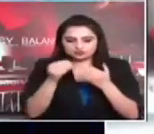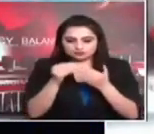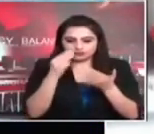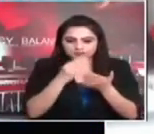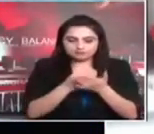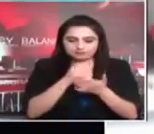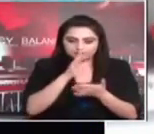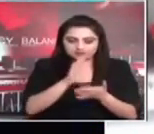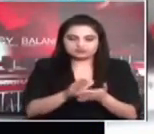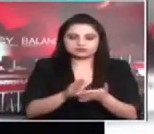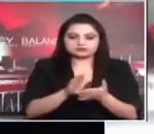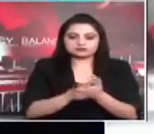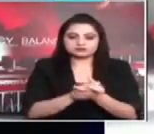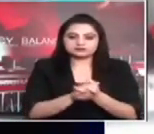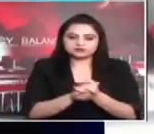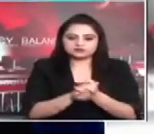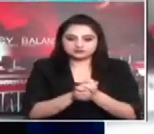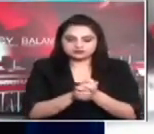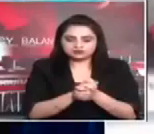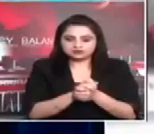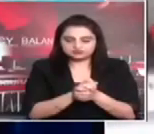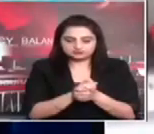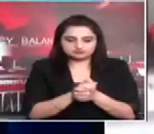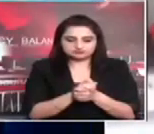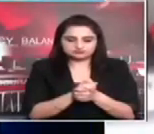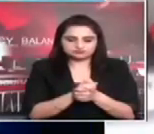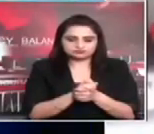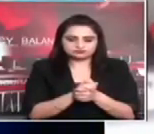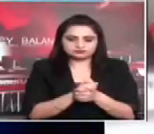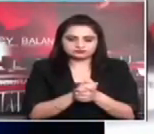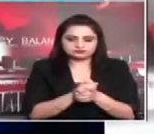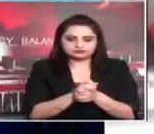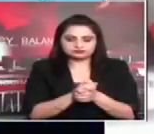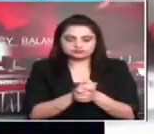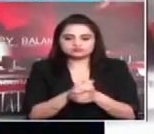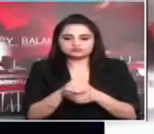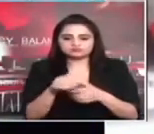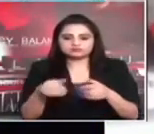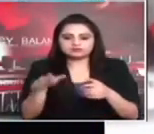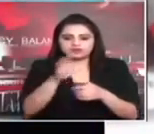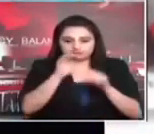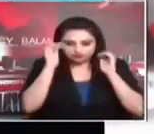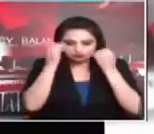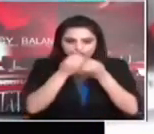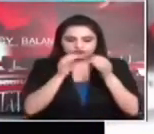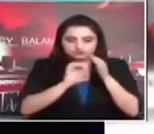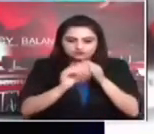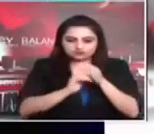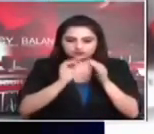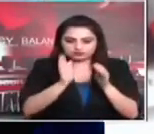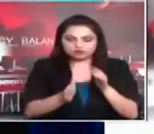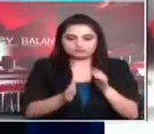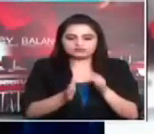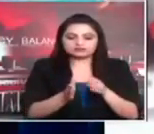मूल्य आयकर समेत गरेर तपाईँको 28 रुपियाँ 25 पैसा छ। त्यसमा 5 रुपियाँ शुल्क चाहिँ हाम्रो संरक्षण समितिले